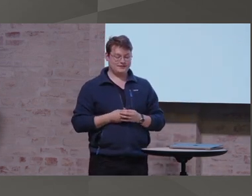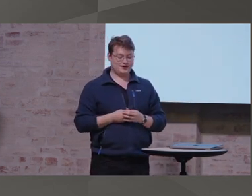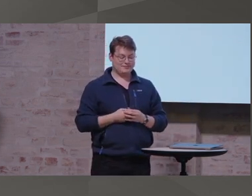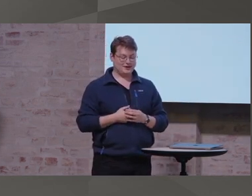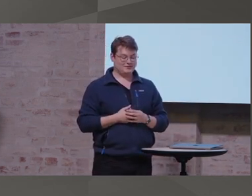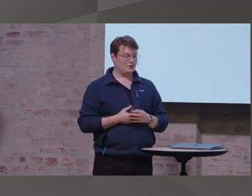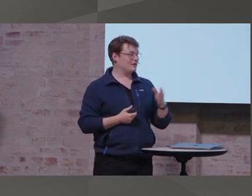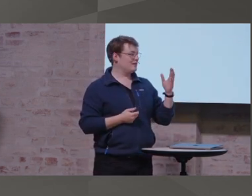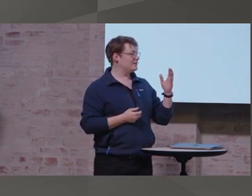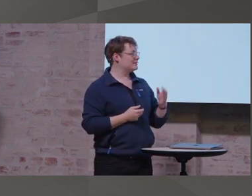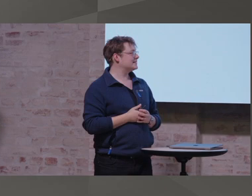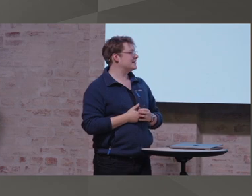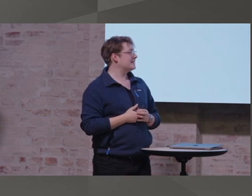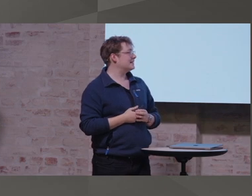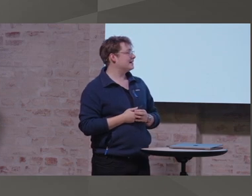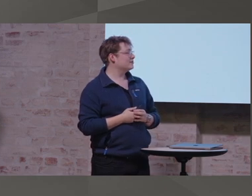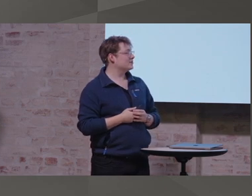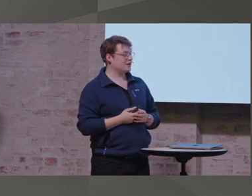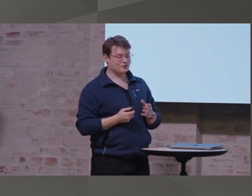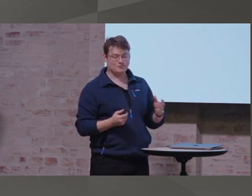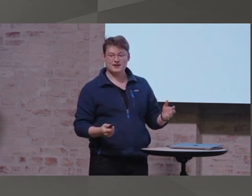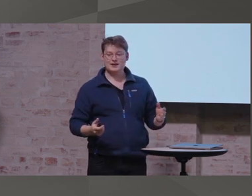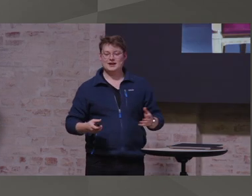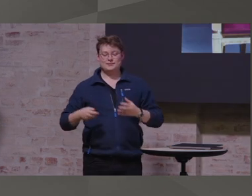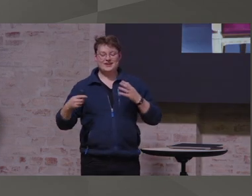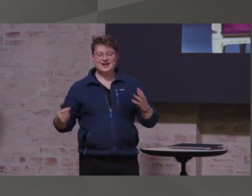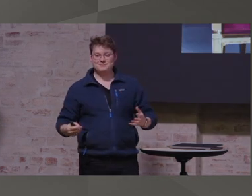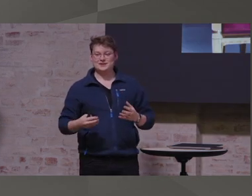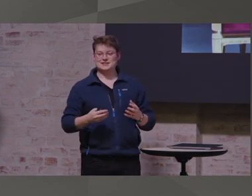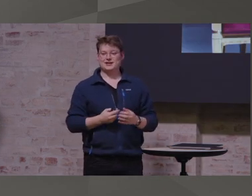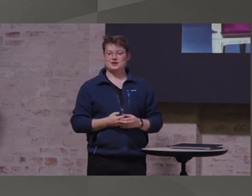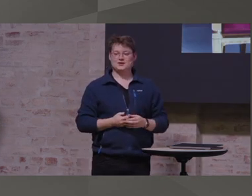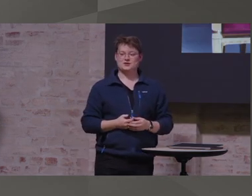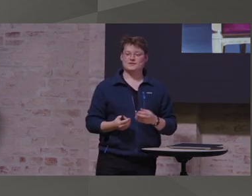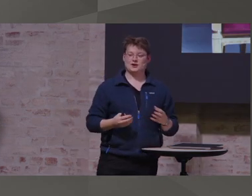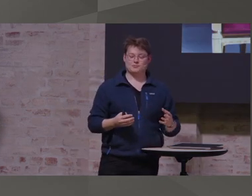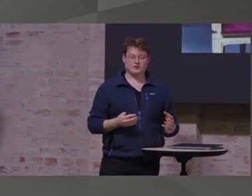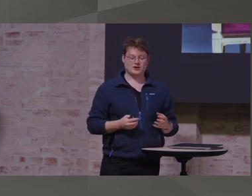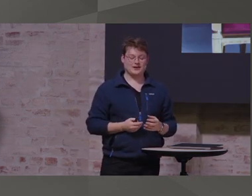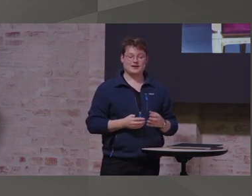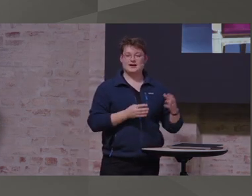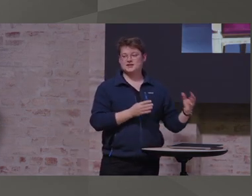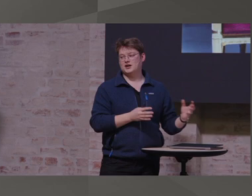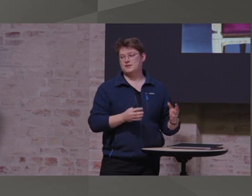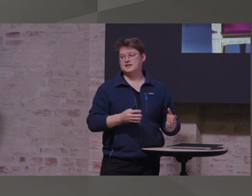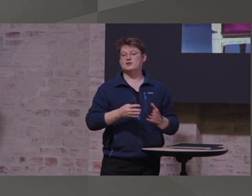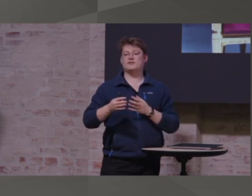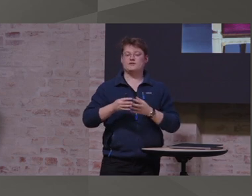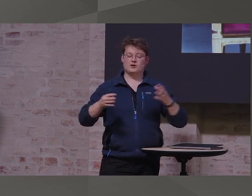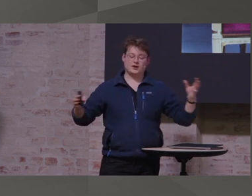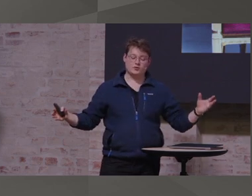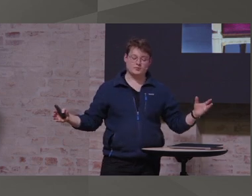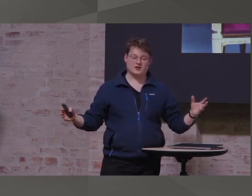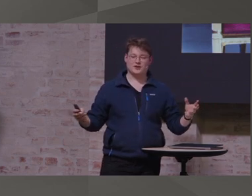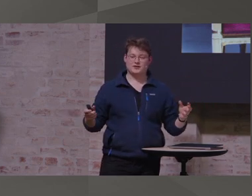av. Det var ingen bilder av Golden Retrievers i rosa badekåpe. Men ved hjelp av disse verktøyene så kan vi i løpet av noen øyeblikk skape disse og igjen